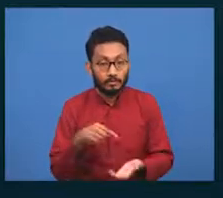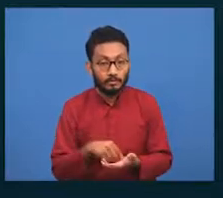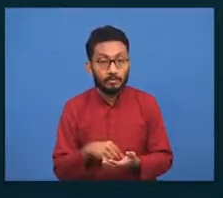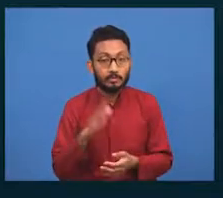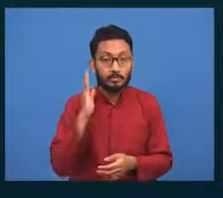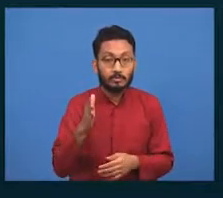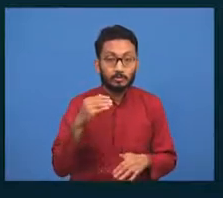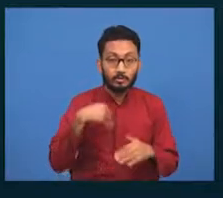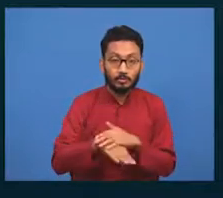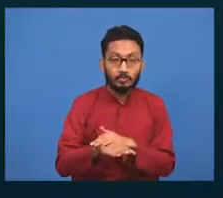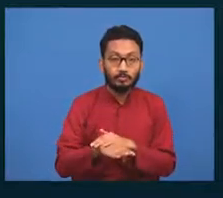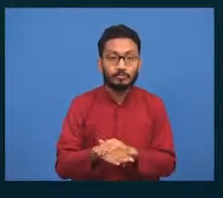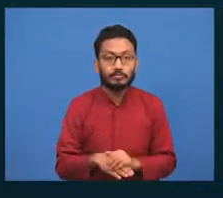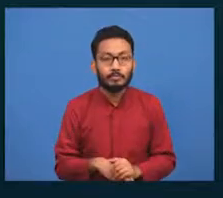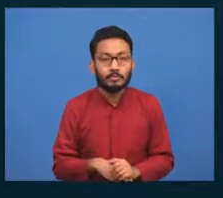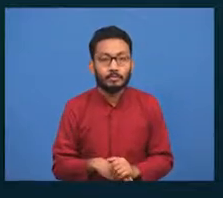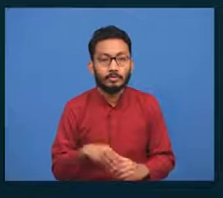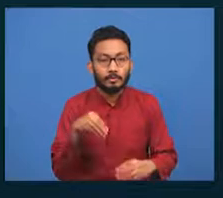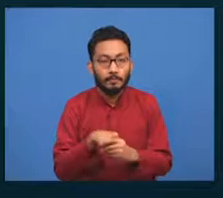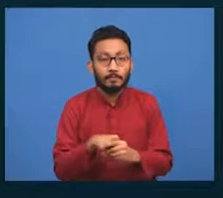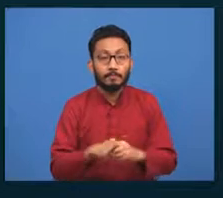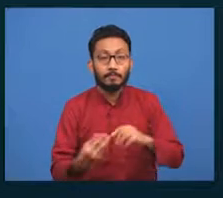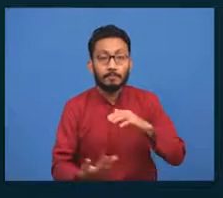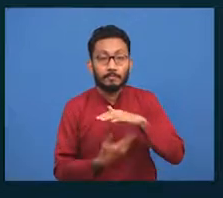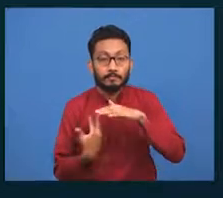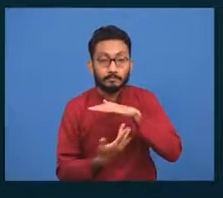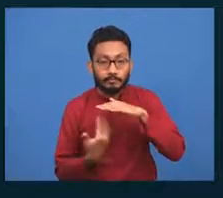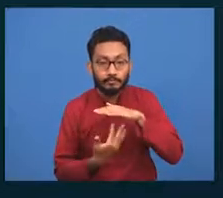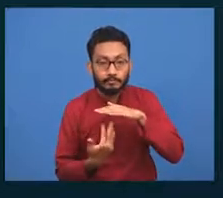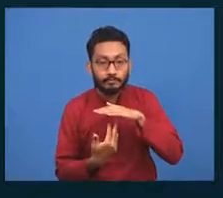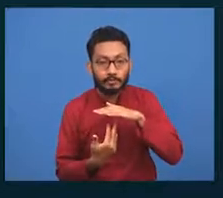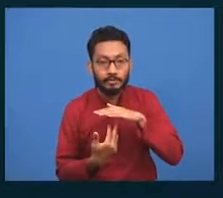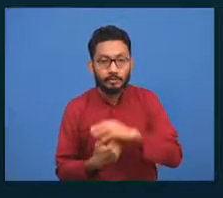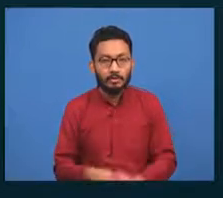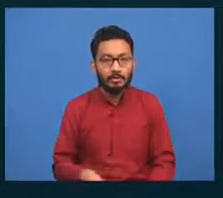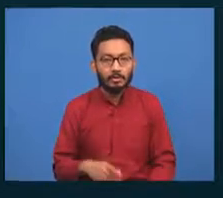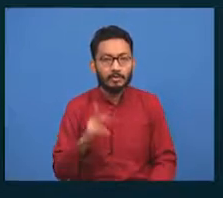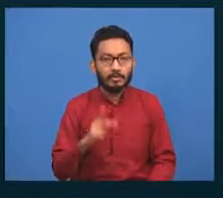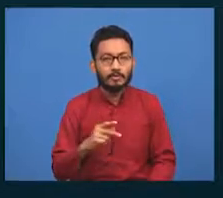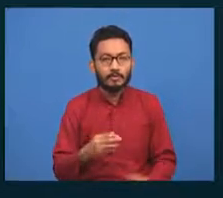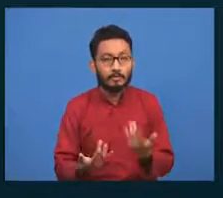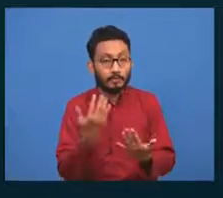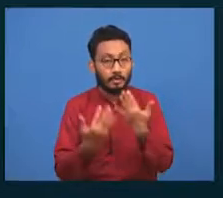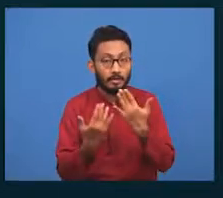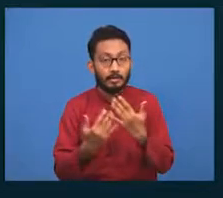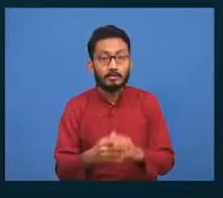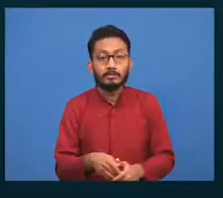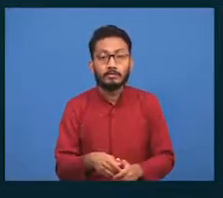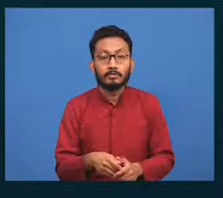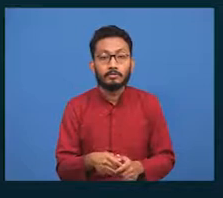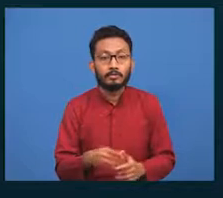dalam neraka. Mereka akan diberi minuman air yang mendidih sesuai dengan kejahatan